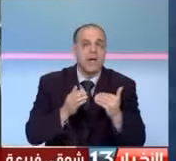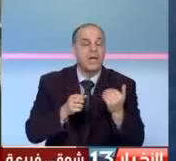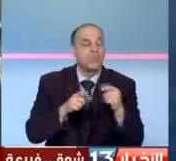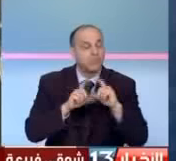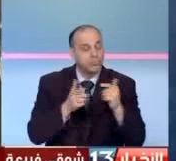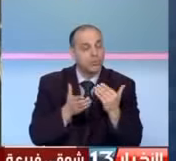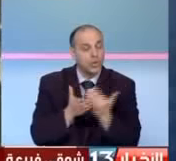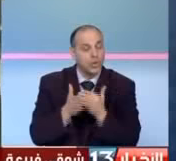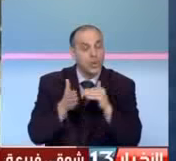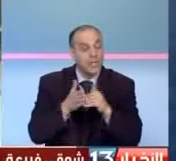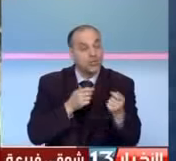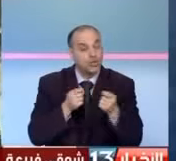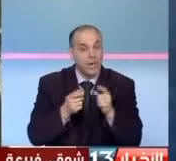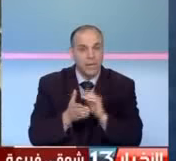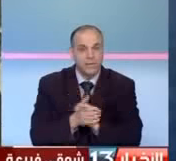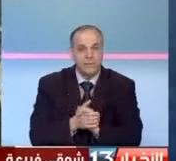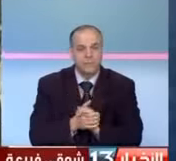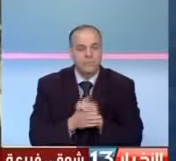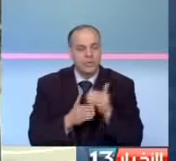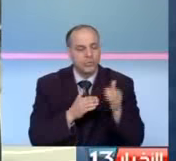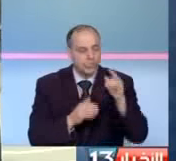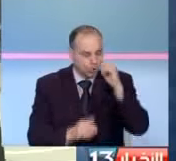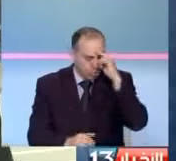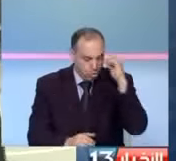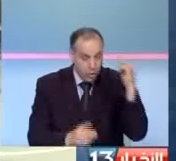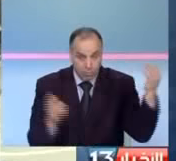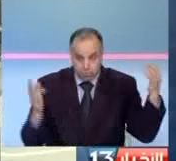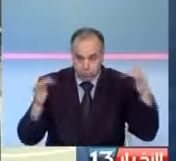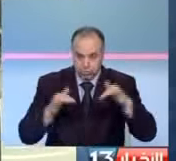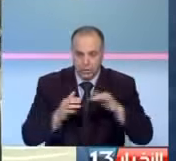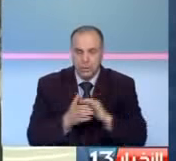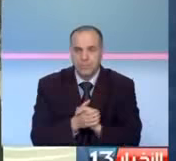الاقتصاديه والميناء التجاري ليتم ان شاء الله استقبال